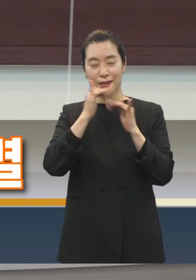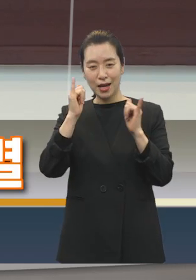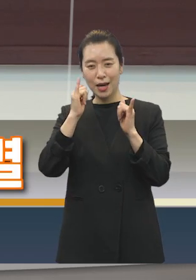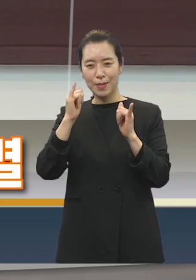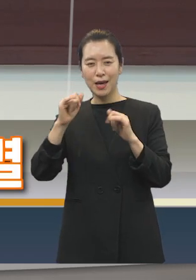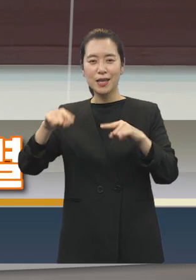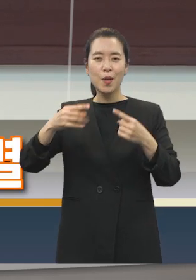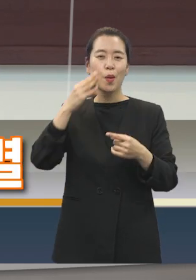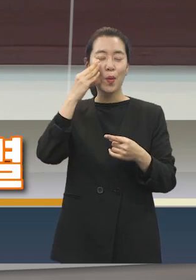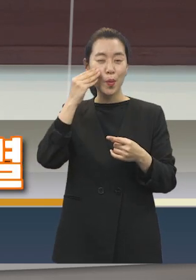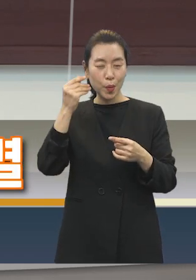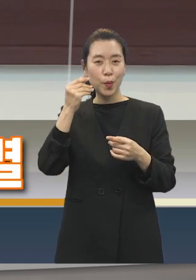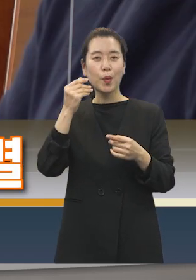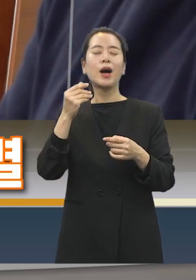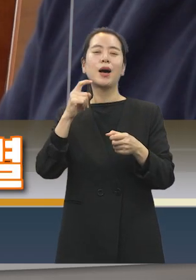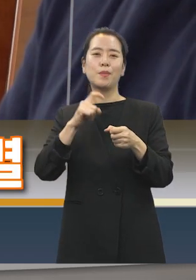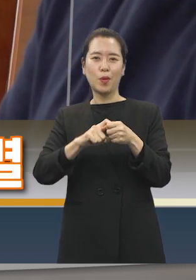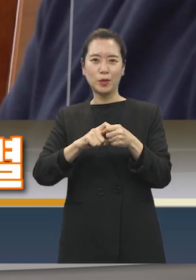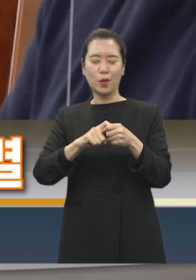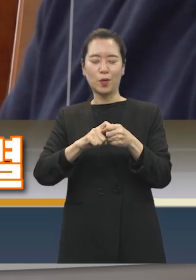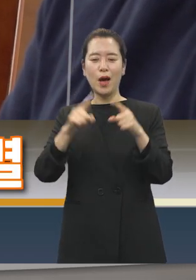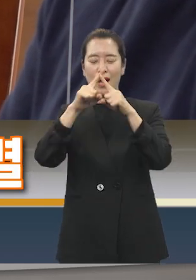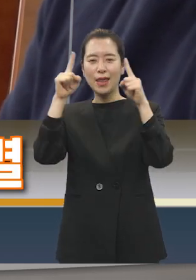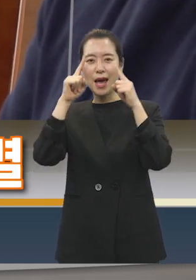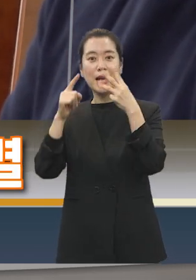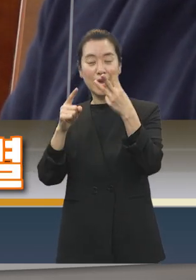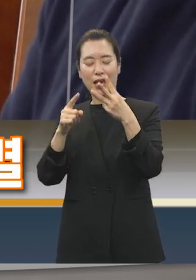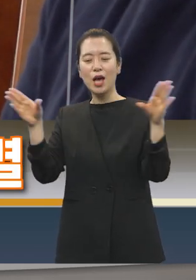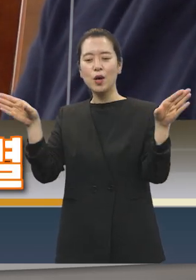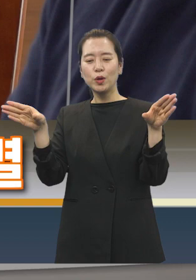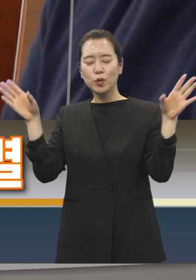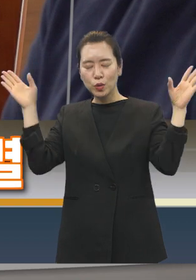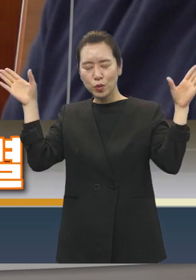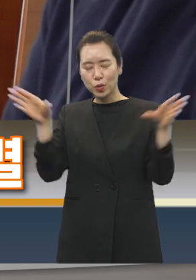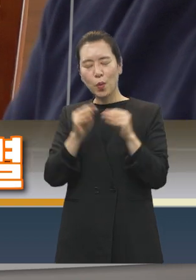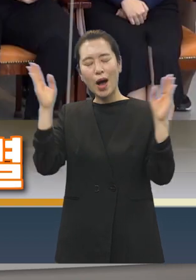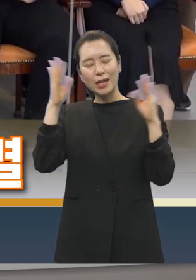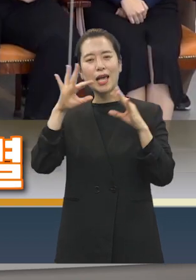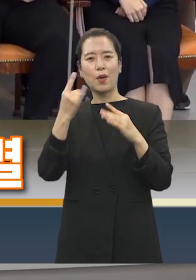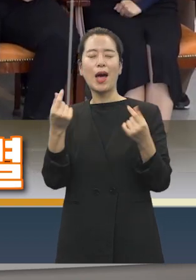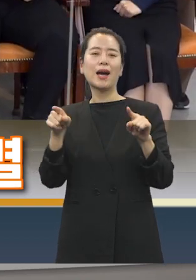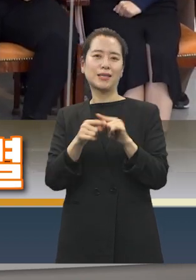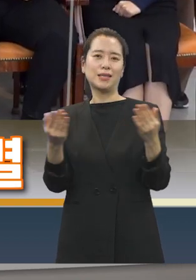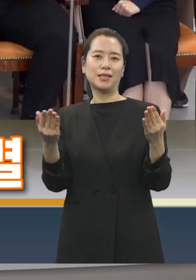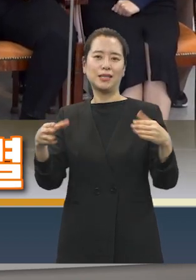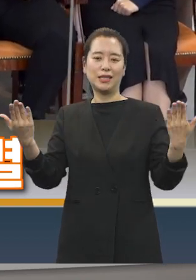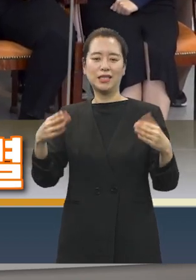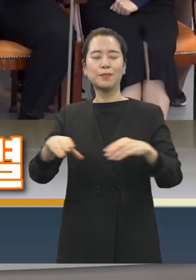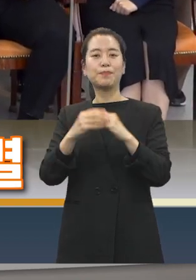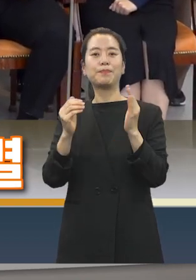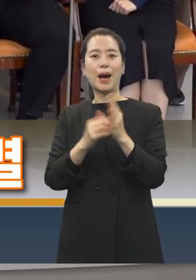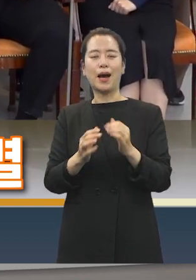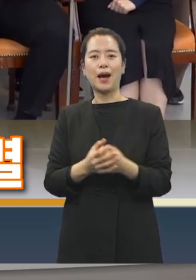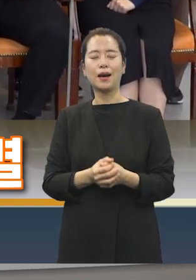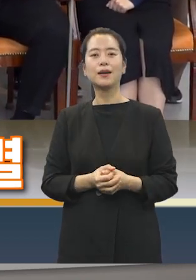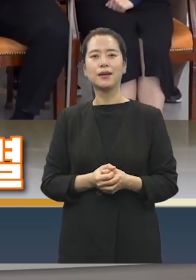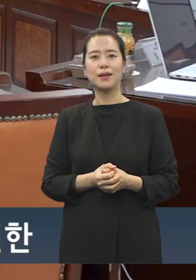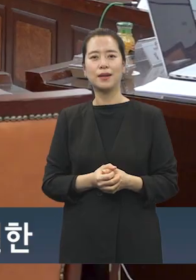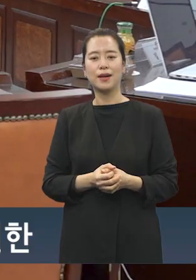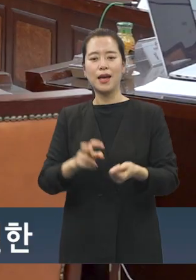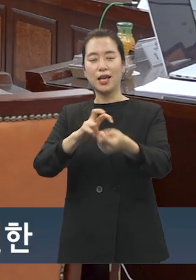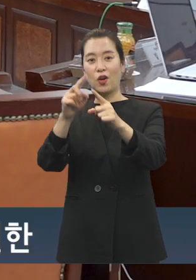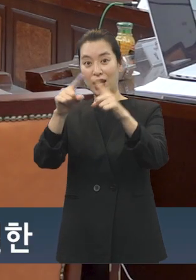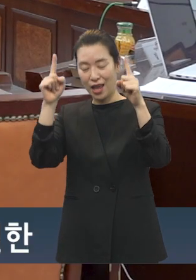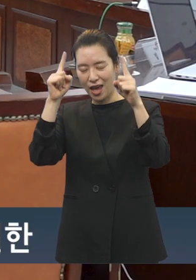그는 청년 참여 활성화를 위한 상호 협력을 위해 관내 세계대학 총학생회와 협약을 체결했습니다